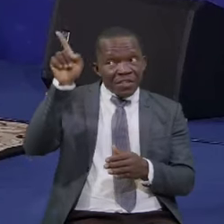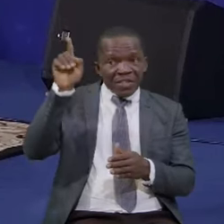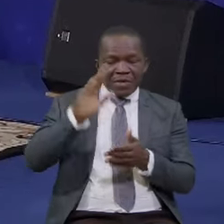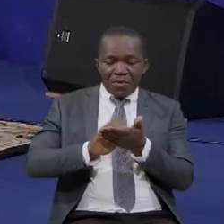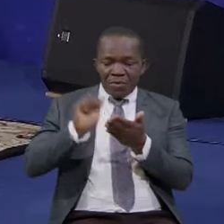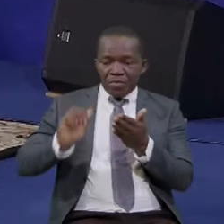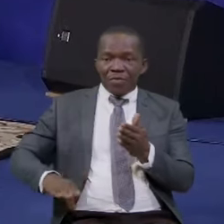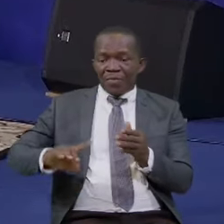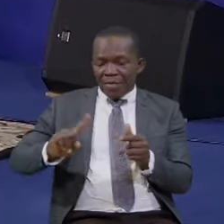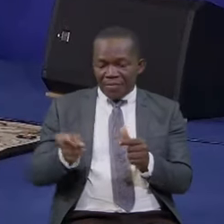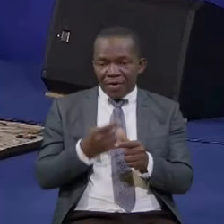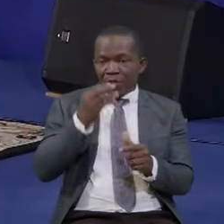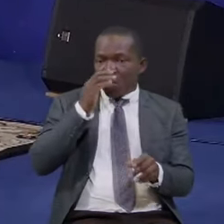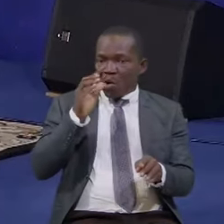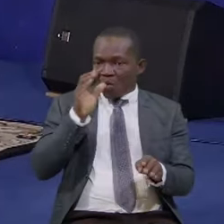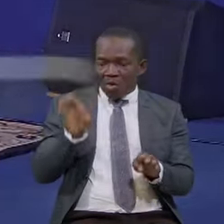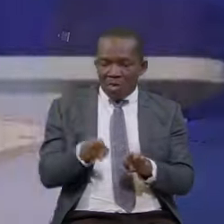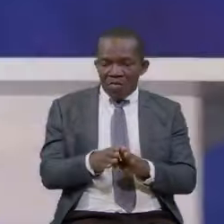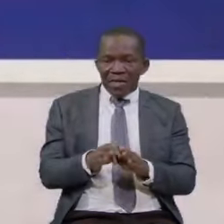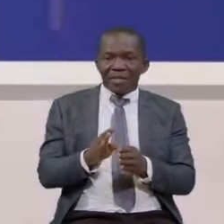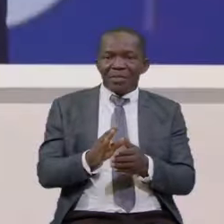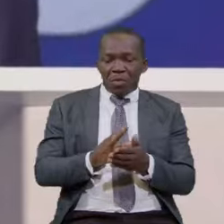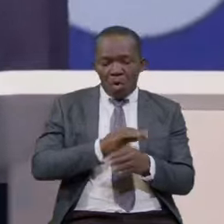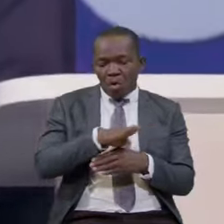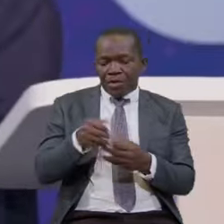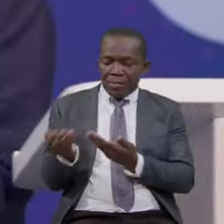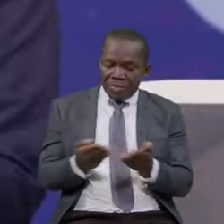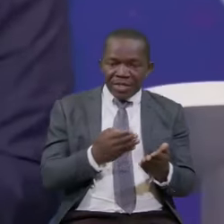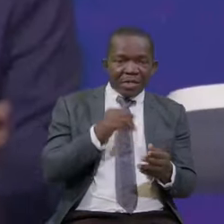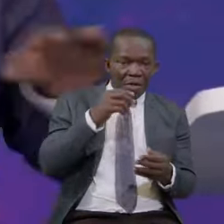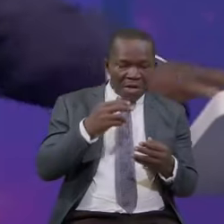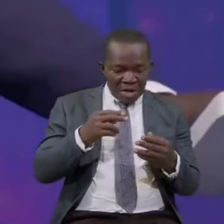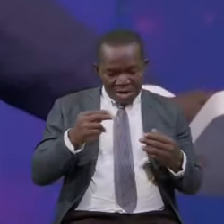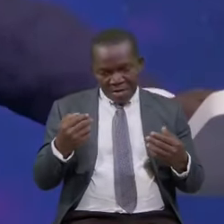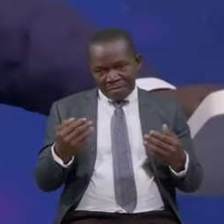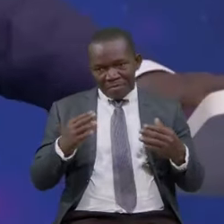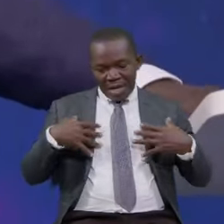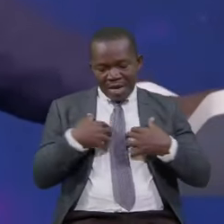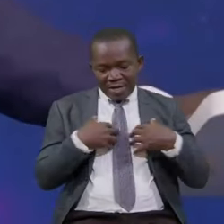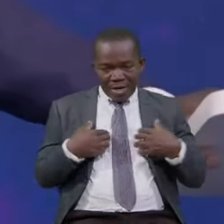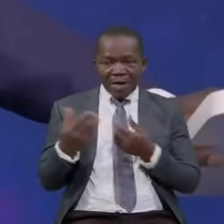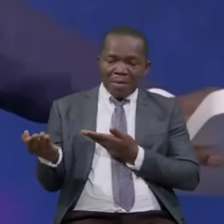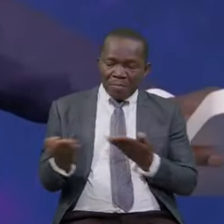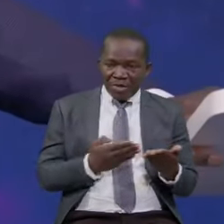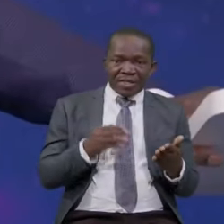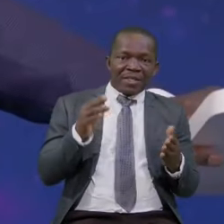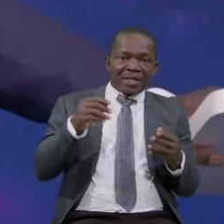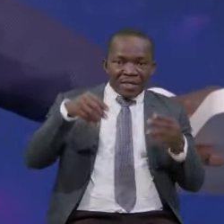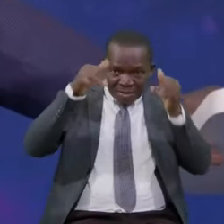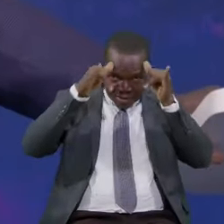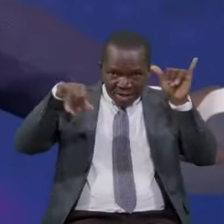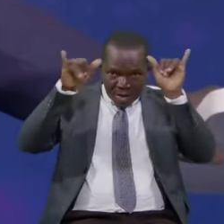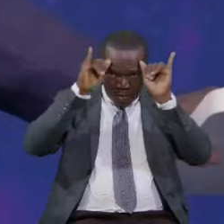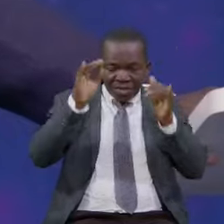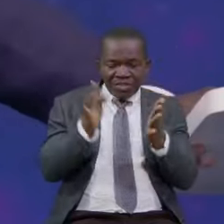ces sacrifices amé mouton brebis amené une torture amené un coque il a